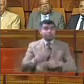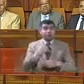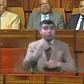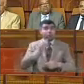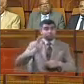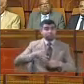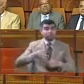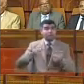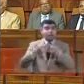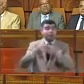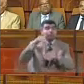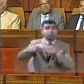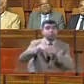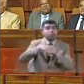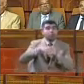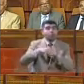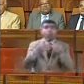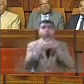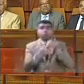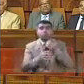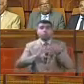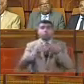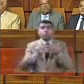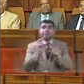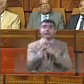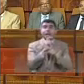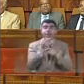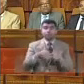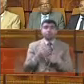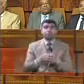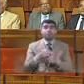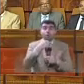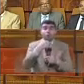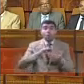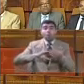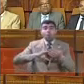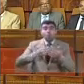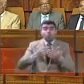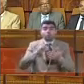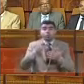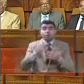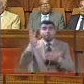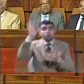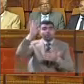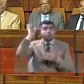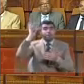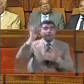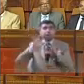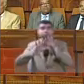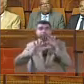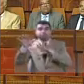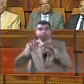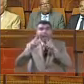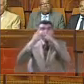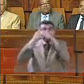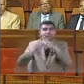الدين ديال الخزينة، وانتم تعلمون علم اليقين بان الدين اللي تكلم عليه الاش سي بي المندوبيه الساميه للتخطيط هو الدين العمومي بعد كله